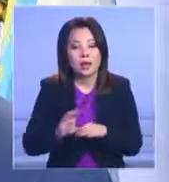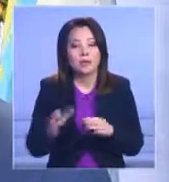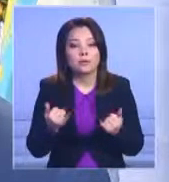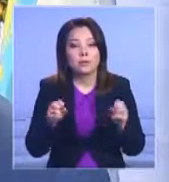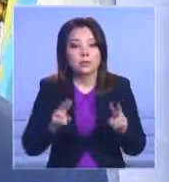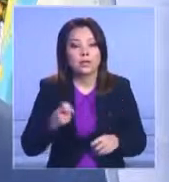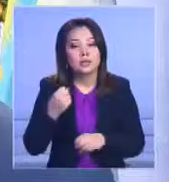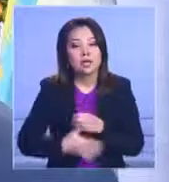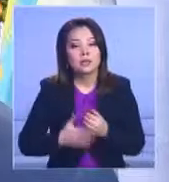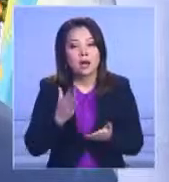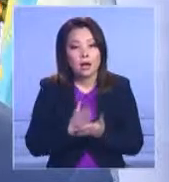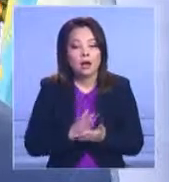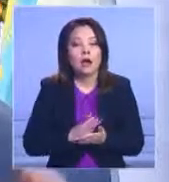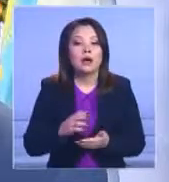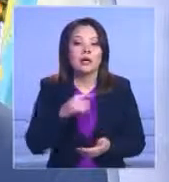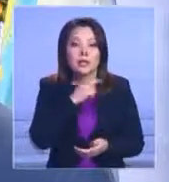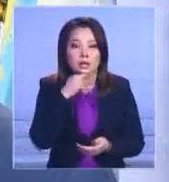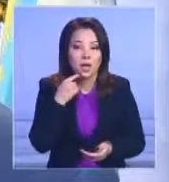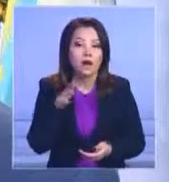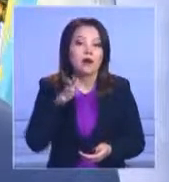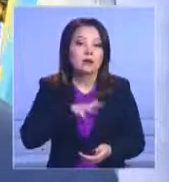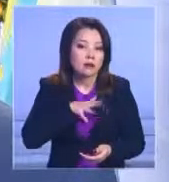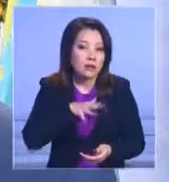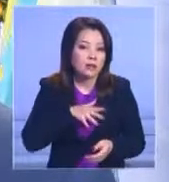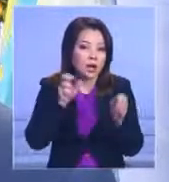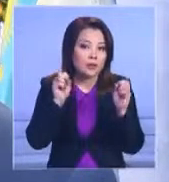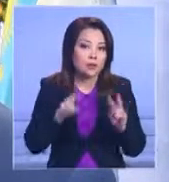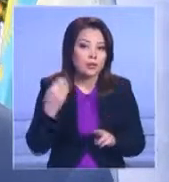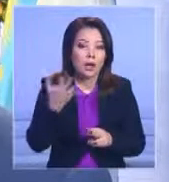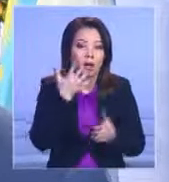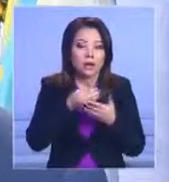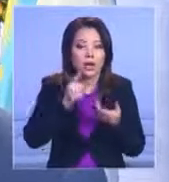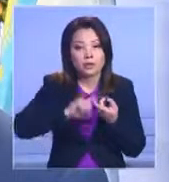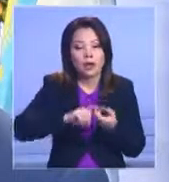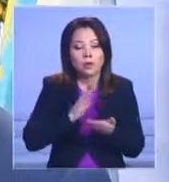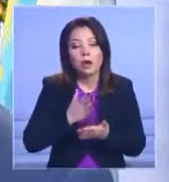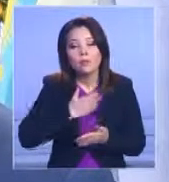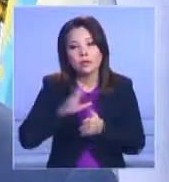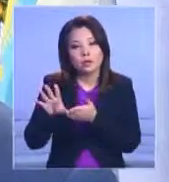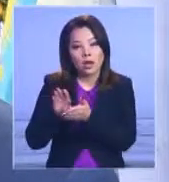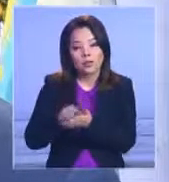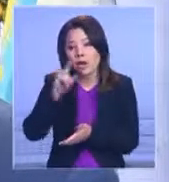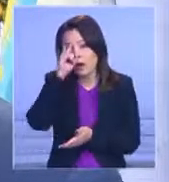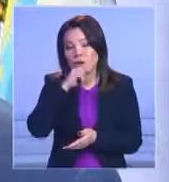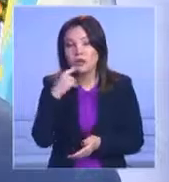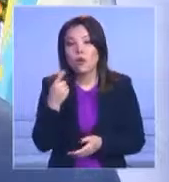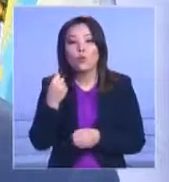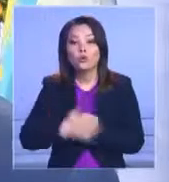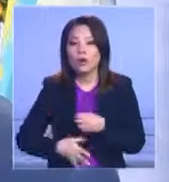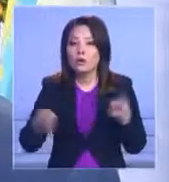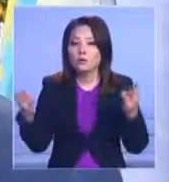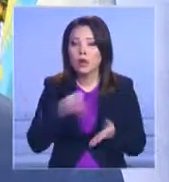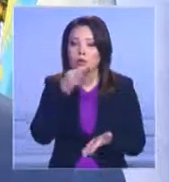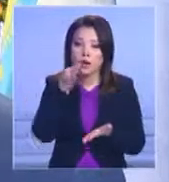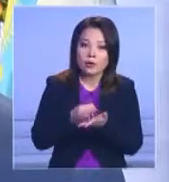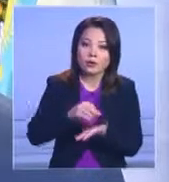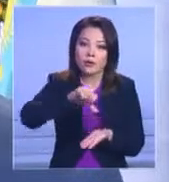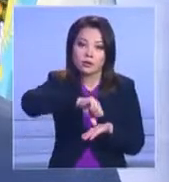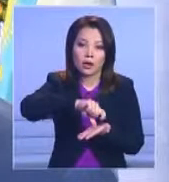бар. Россияда РЭЦ, Канадада бар, Канада Девелопмент деген. Сондықтан біз де айтып отырмыз, Қазақстанда да бір орталық болу керек.